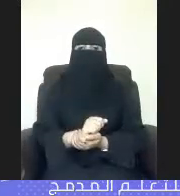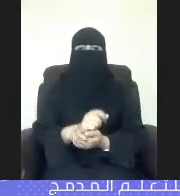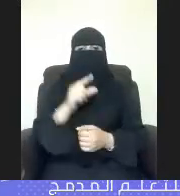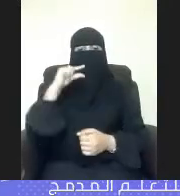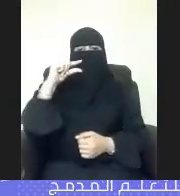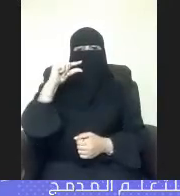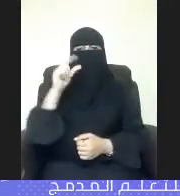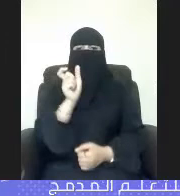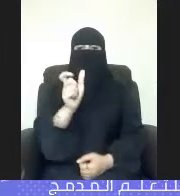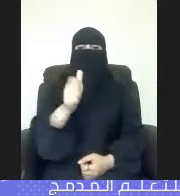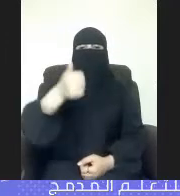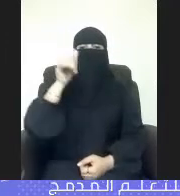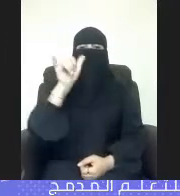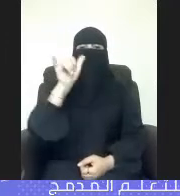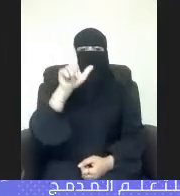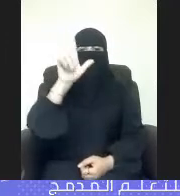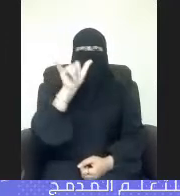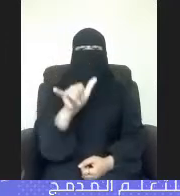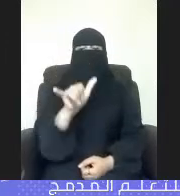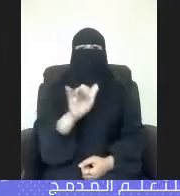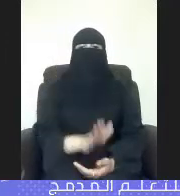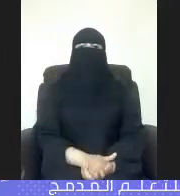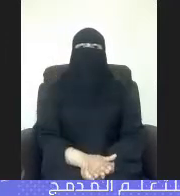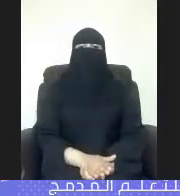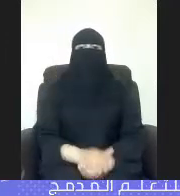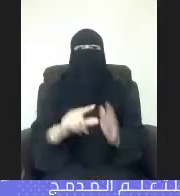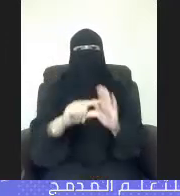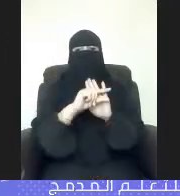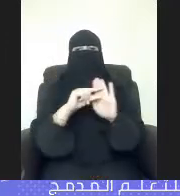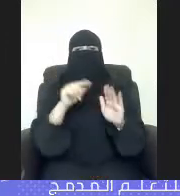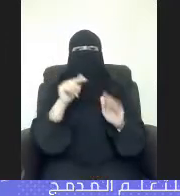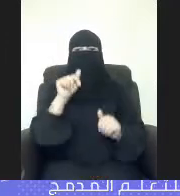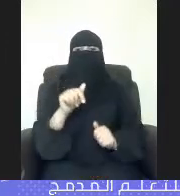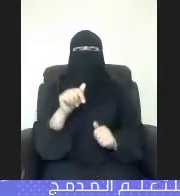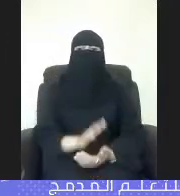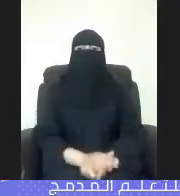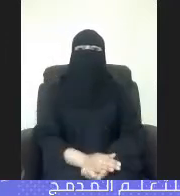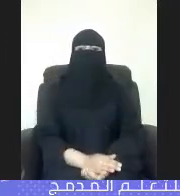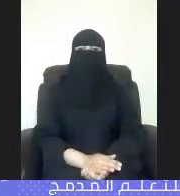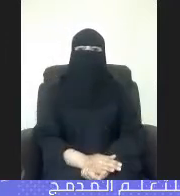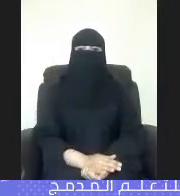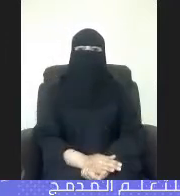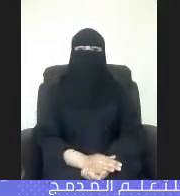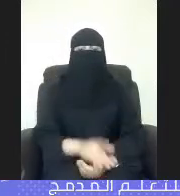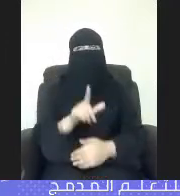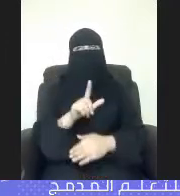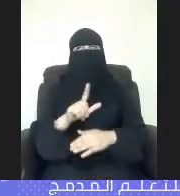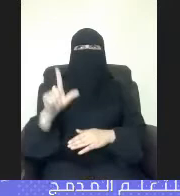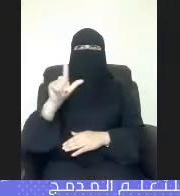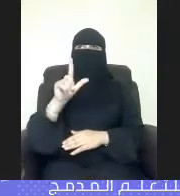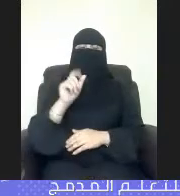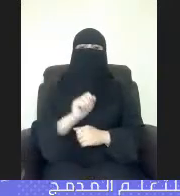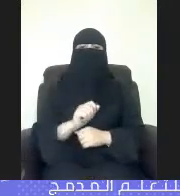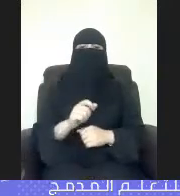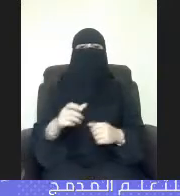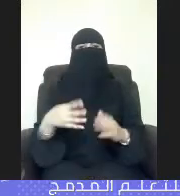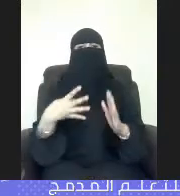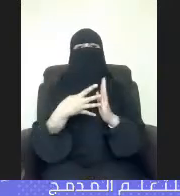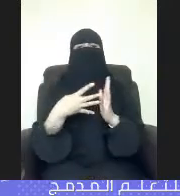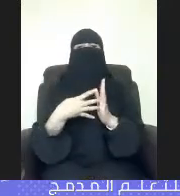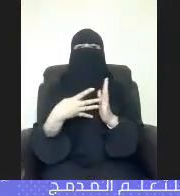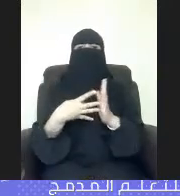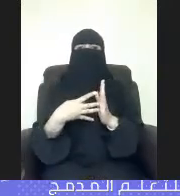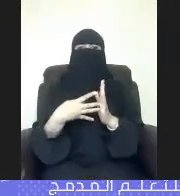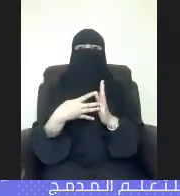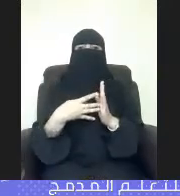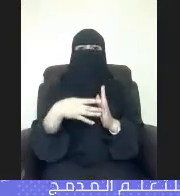دكتور نايف، إليك الكلمة. معالي رئيس جامعة الملك خالد الأستاذ الدكتور فالح بن رجلة